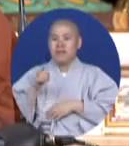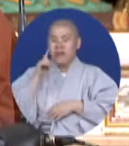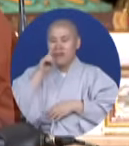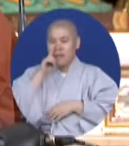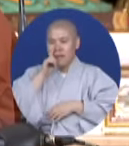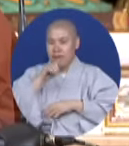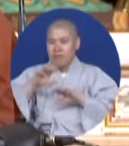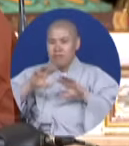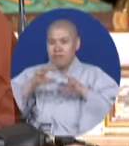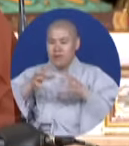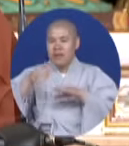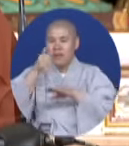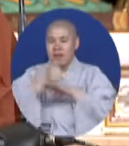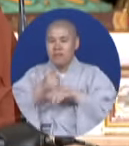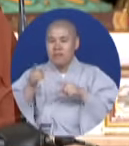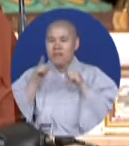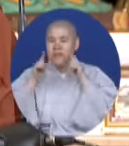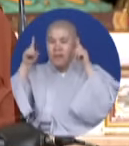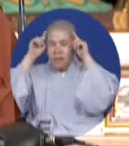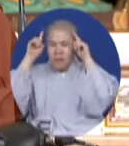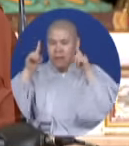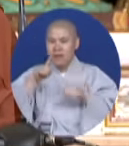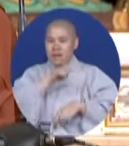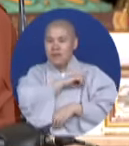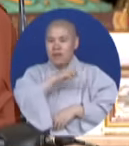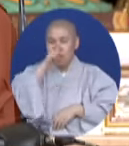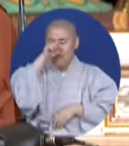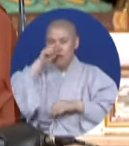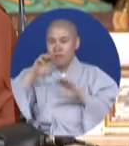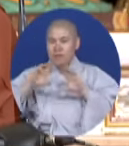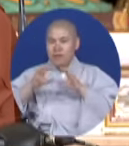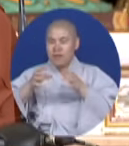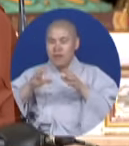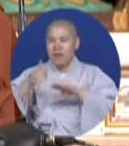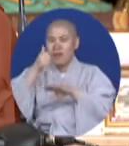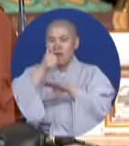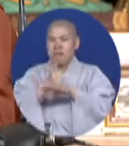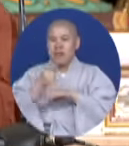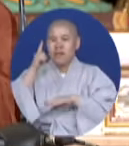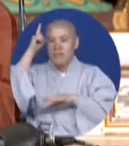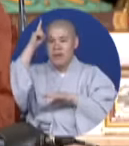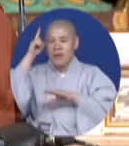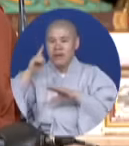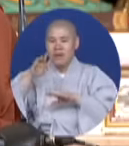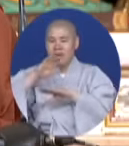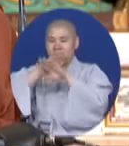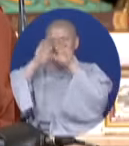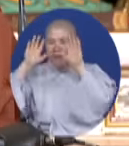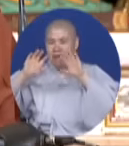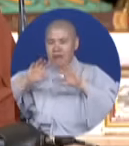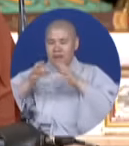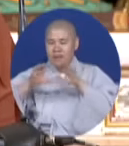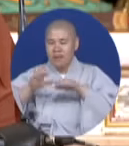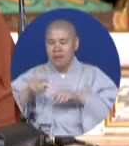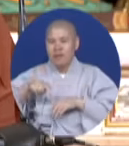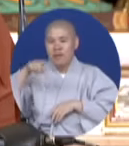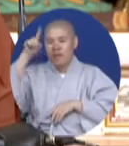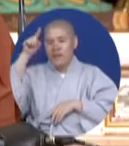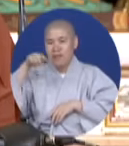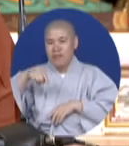세계의 끝이 지옥이고 제일 착한 세계의 끝이 천당입니다. 이렇게 오르락 내리락 해요.